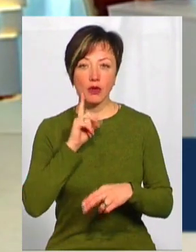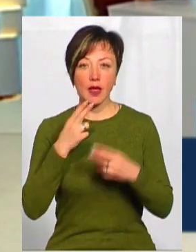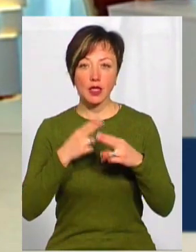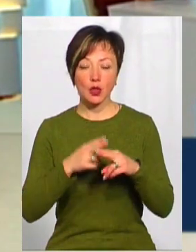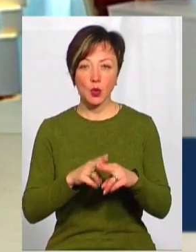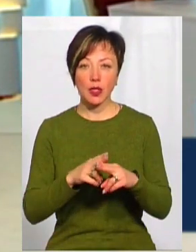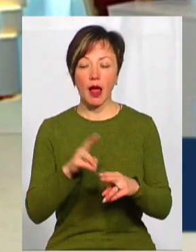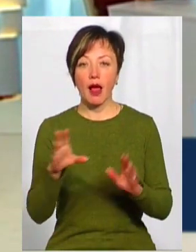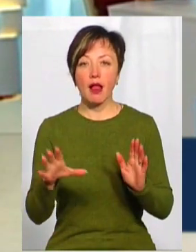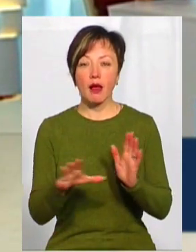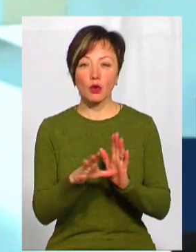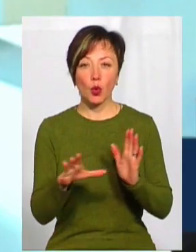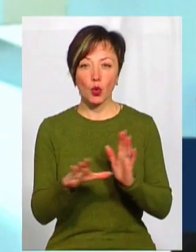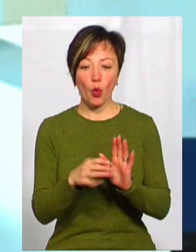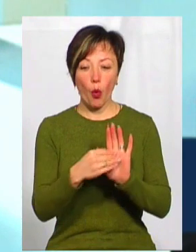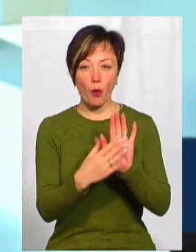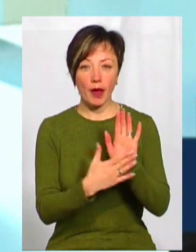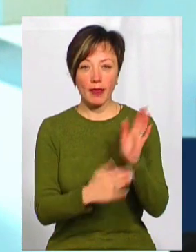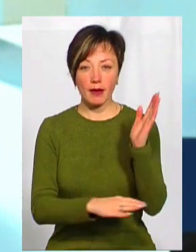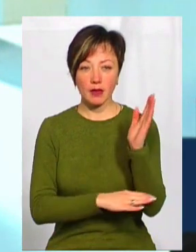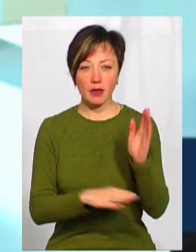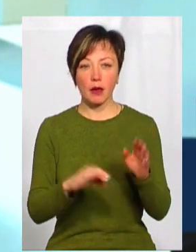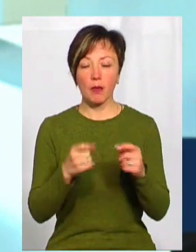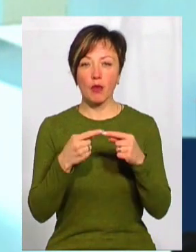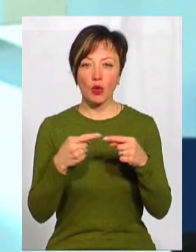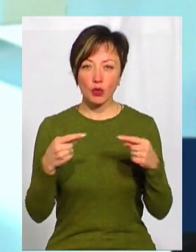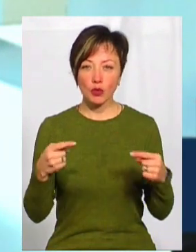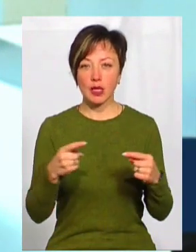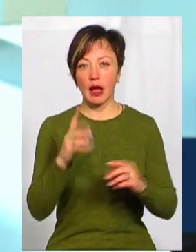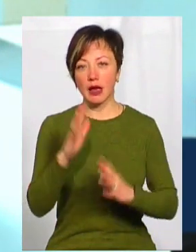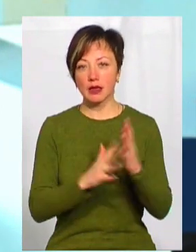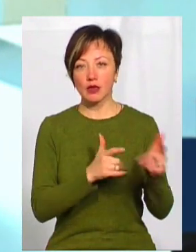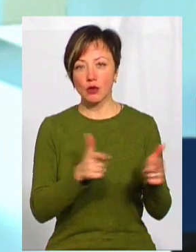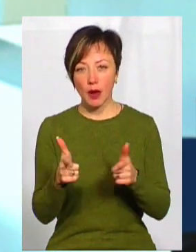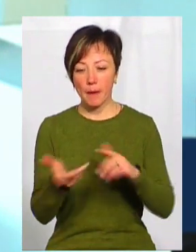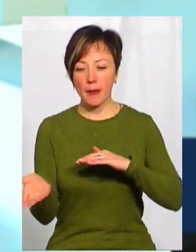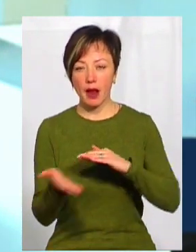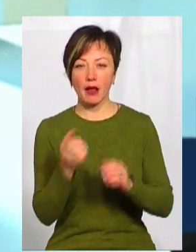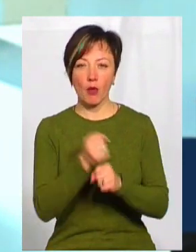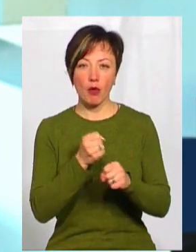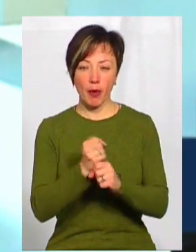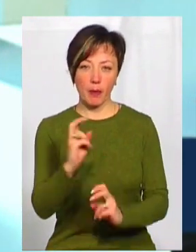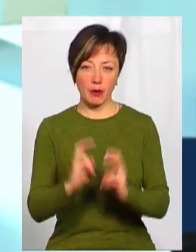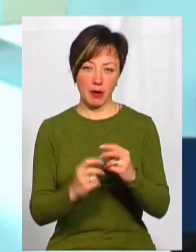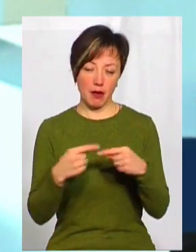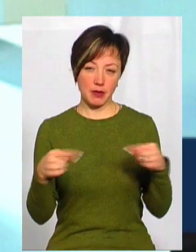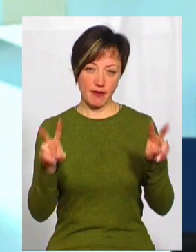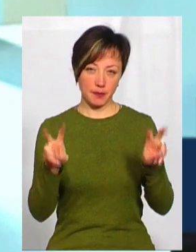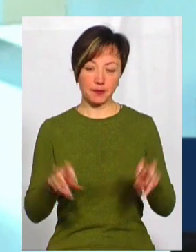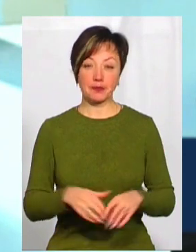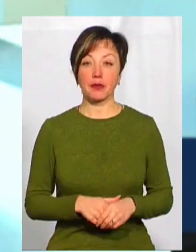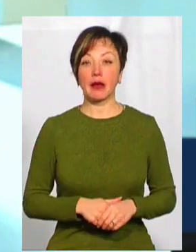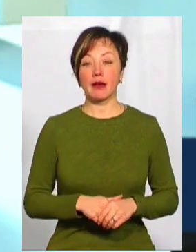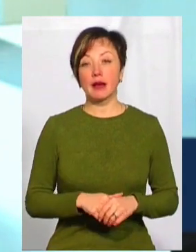електронного обліку деревини. Правильно вона називається «Продукції, лісозаготівель, лісопиляння і деревообробки на підприємствах».